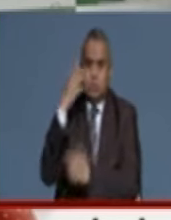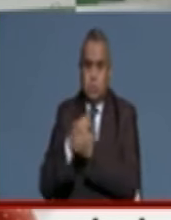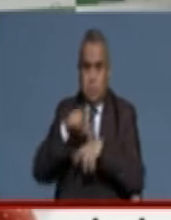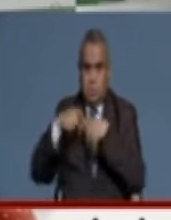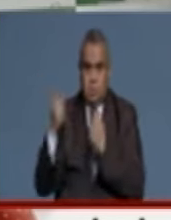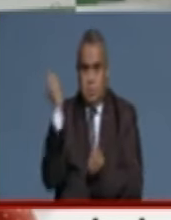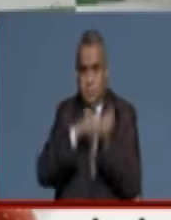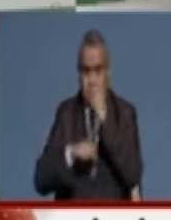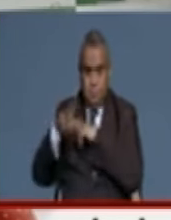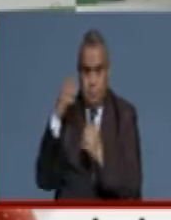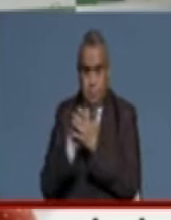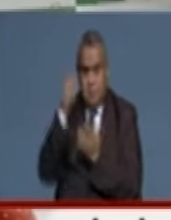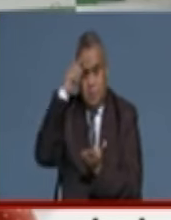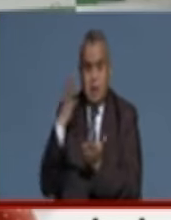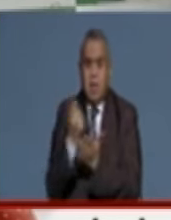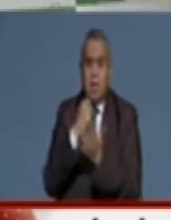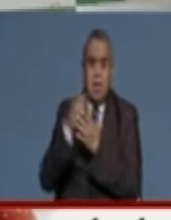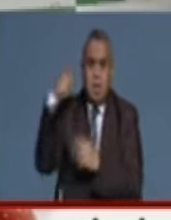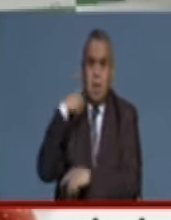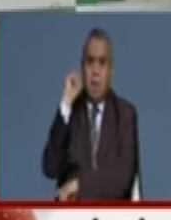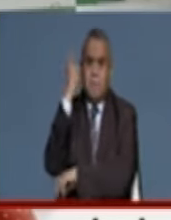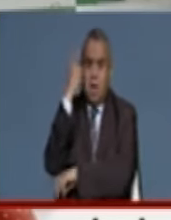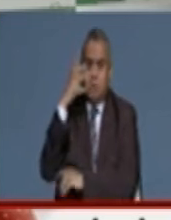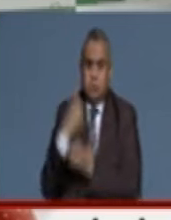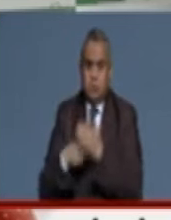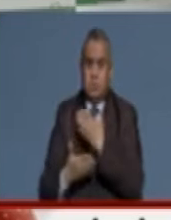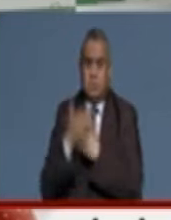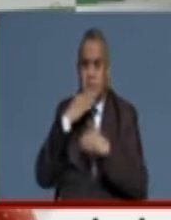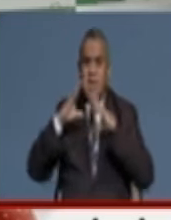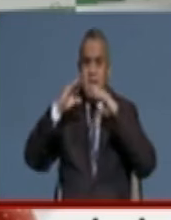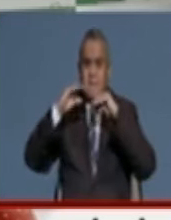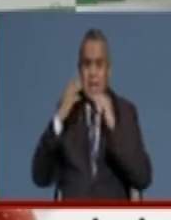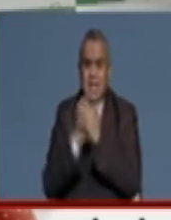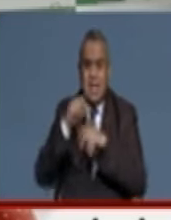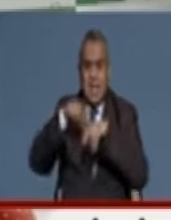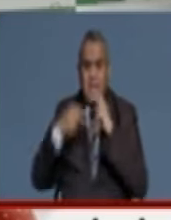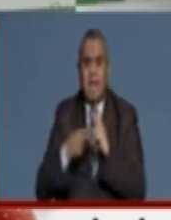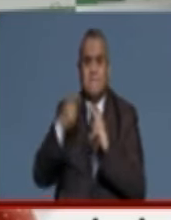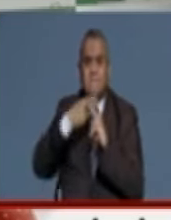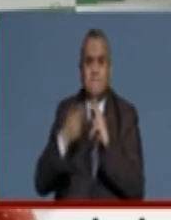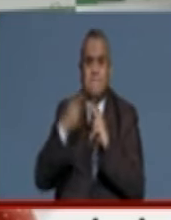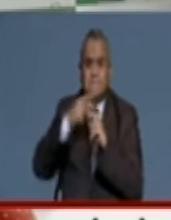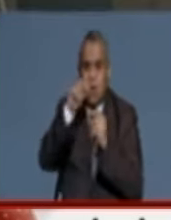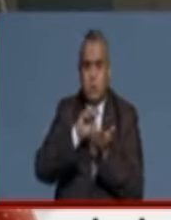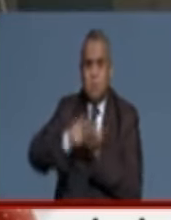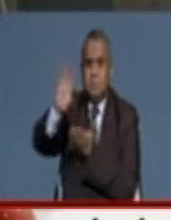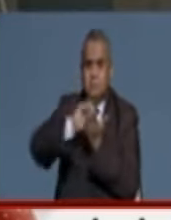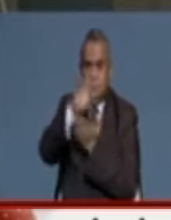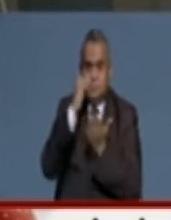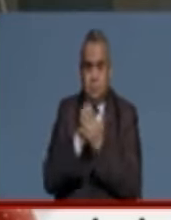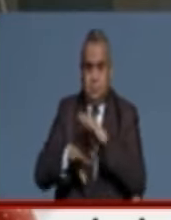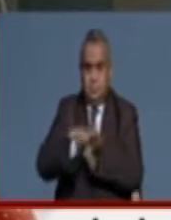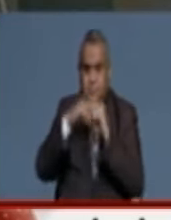جمصه، لتصنيع منتجات الاسفنج والفرش الفندقي، ومع مرور الوقت قدرنا نزود خطوط انتاج للصناعات